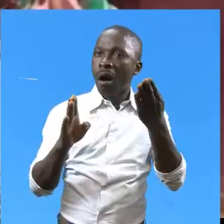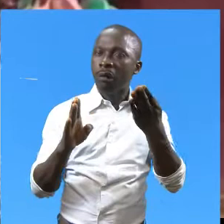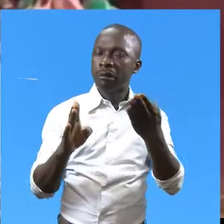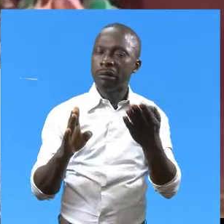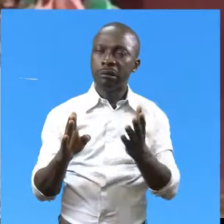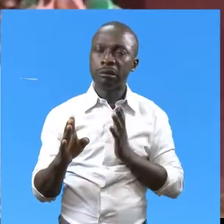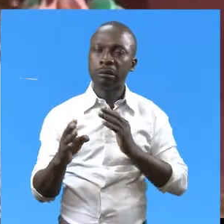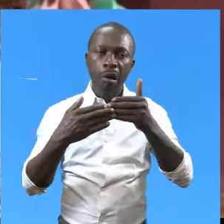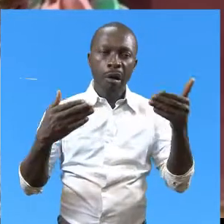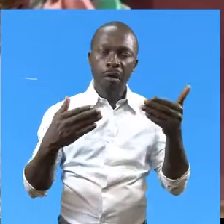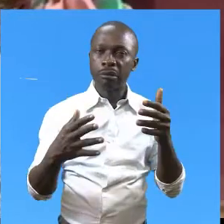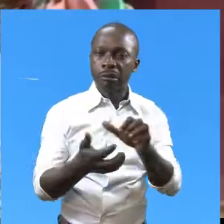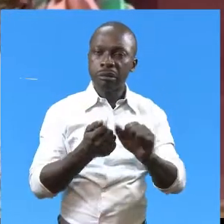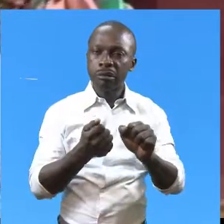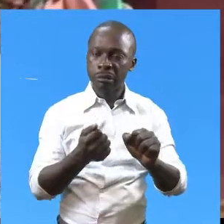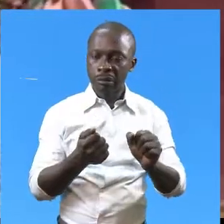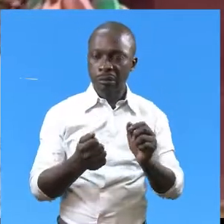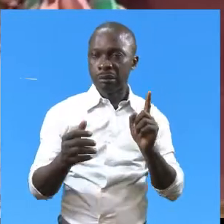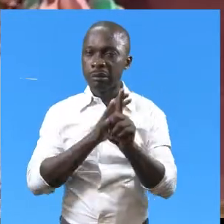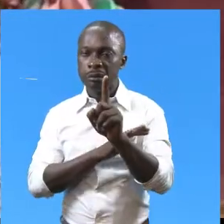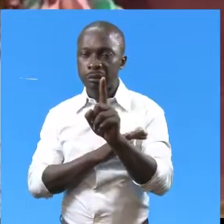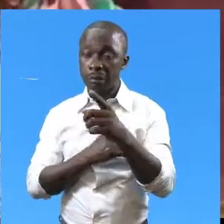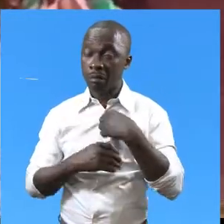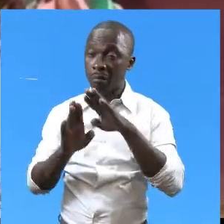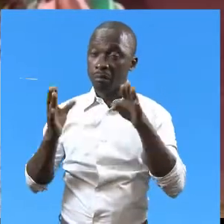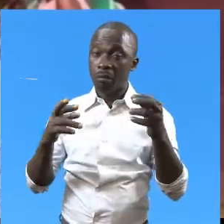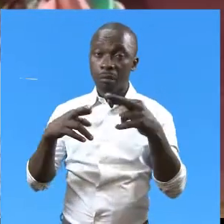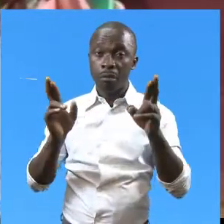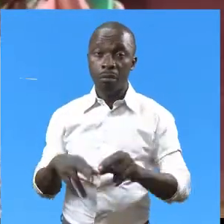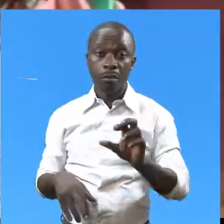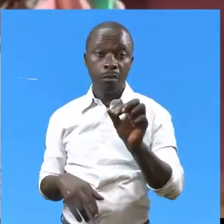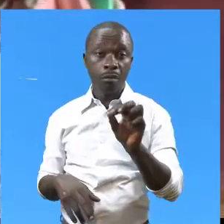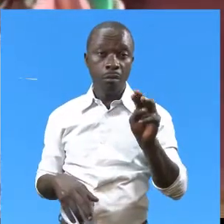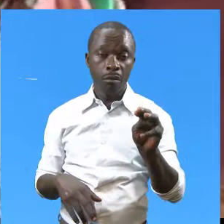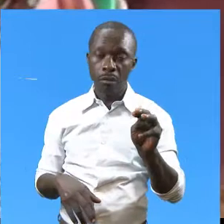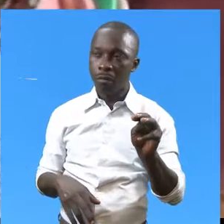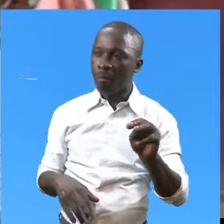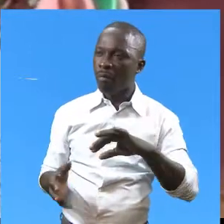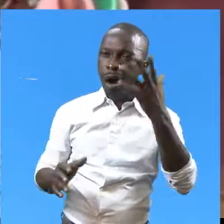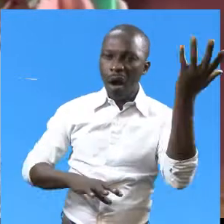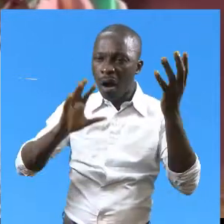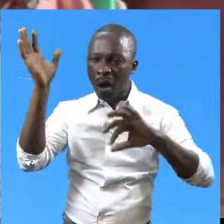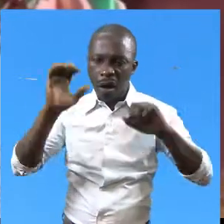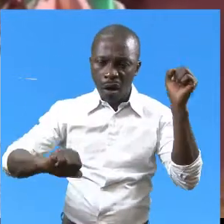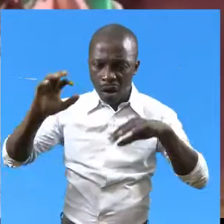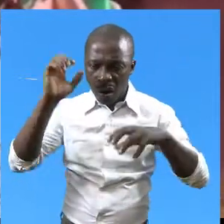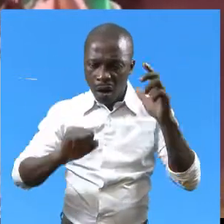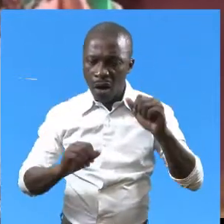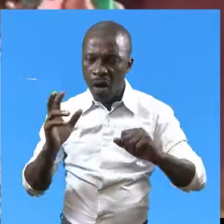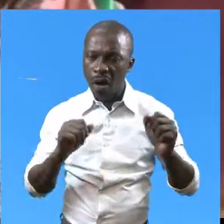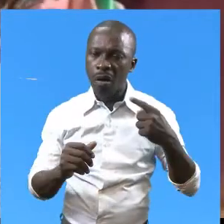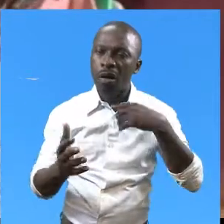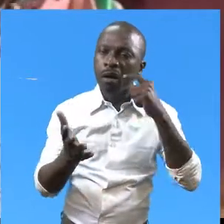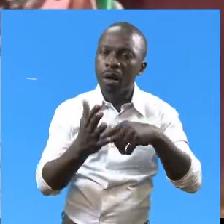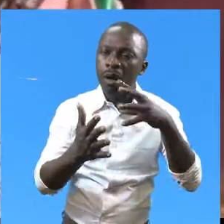cassé l'entrée de mon bureau et ils ont mis ce bureau sans dessus-dessous. Et à première vue, ce que je constate,